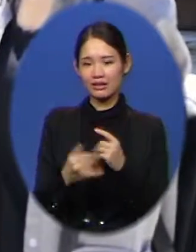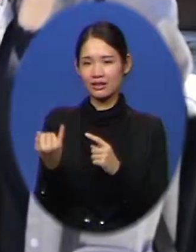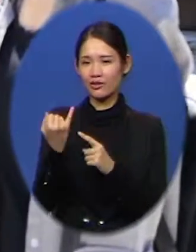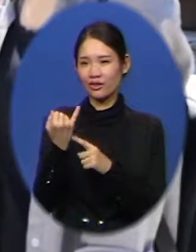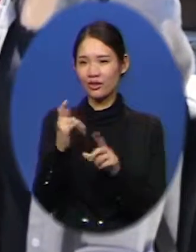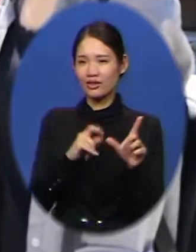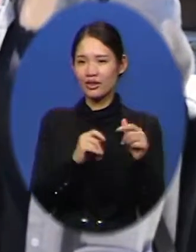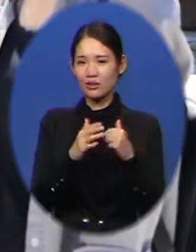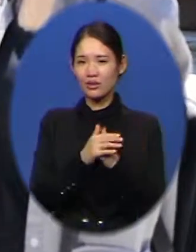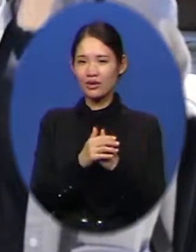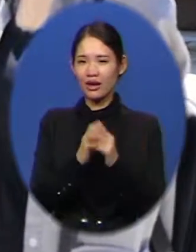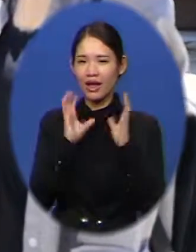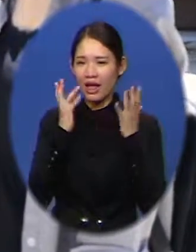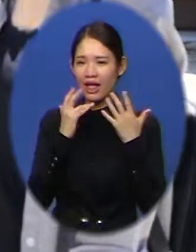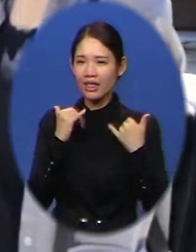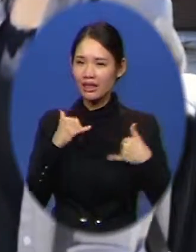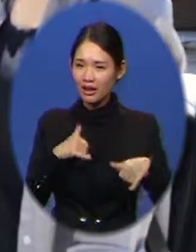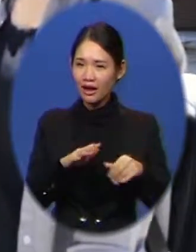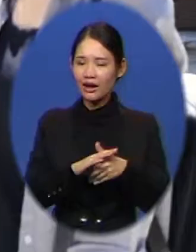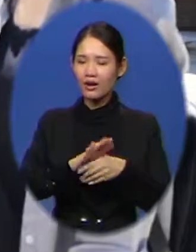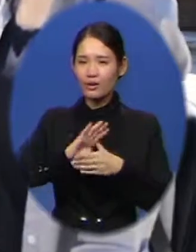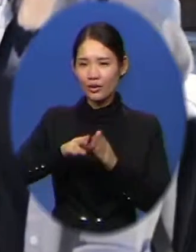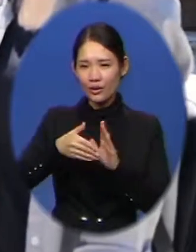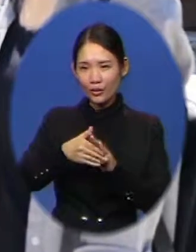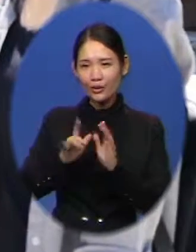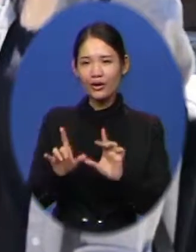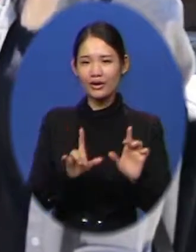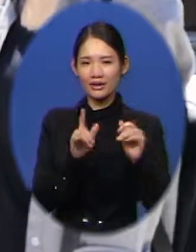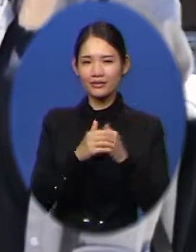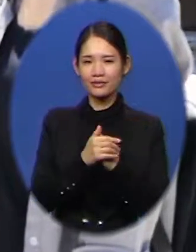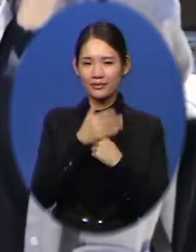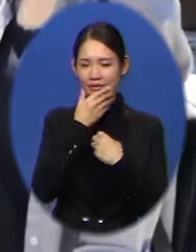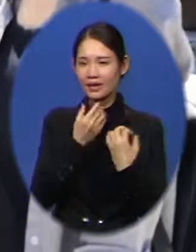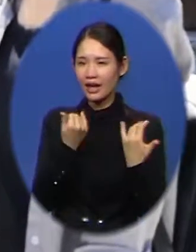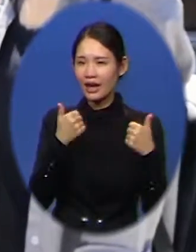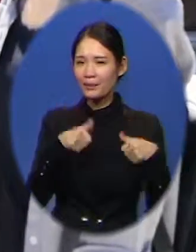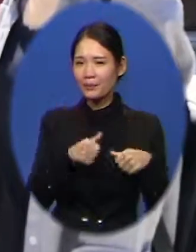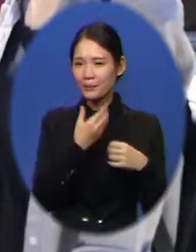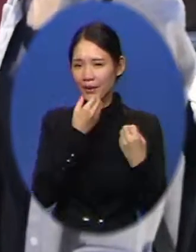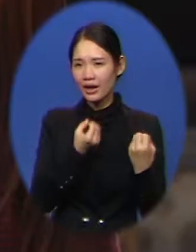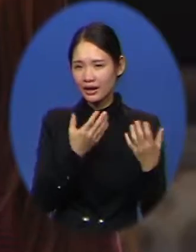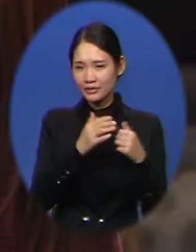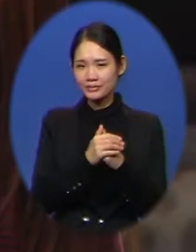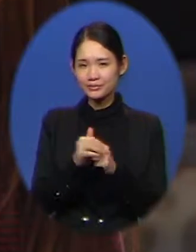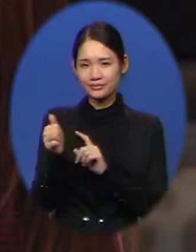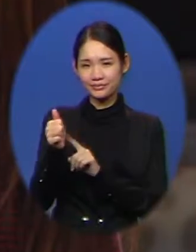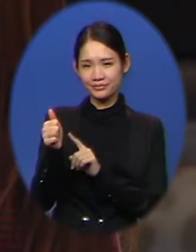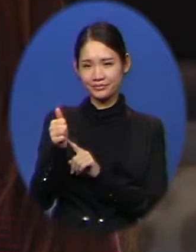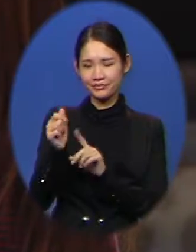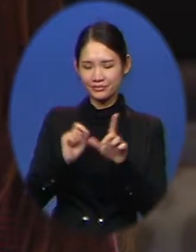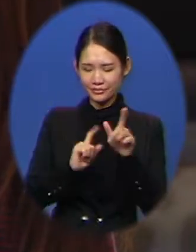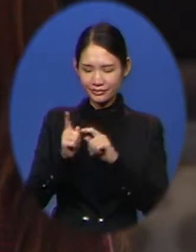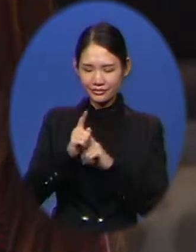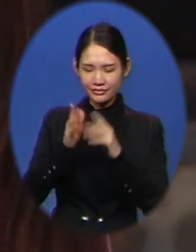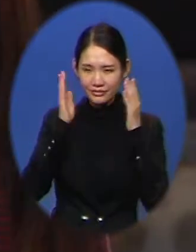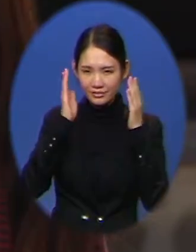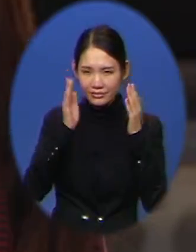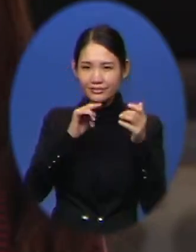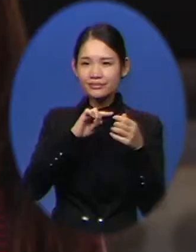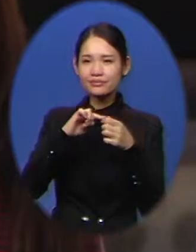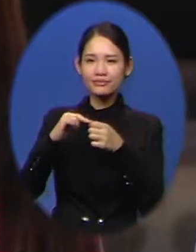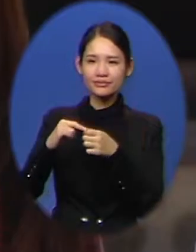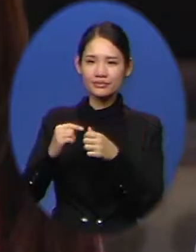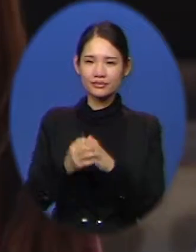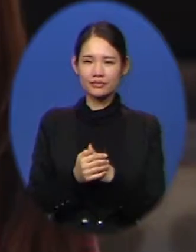뭐 자녀를 낳고 뭐 살림을 하고 제사를 지내고 이런 일을 했고, 남자들은 공부했잖아요. 글 공부. 글